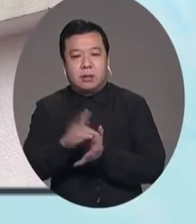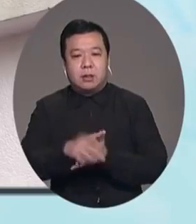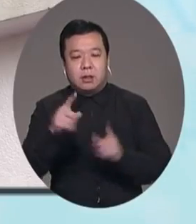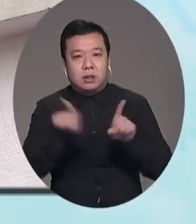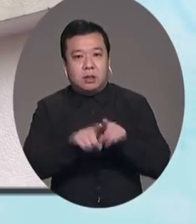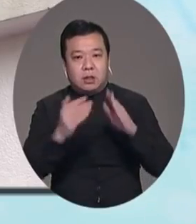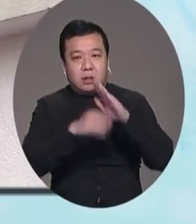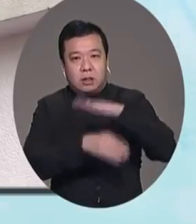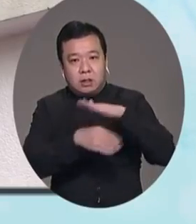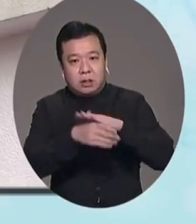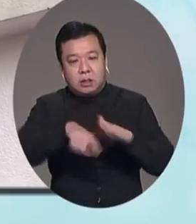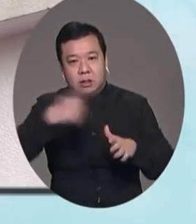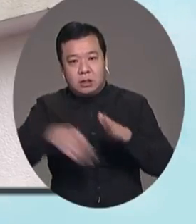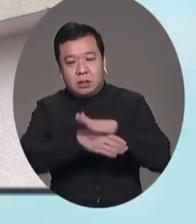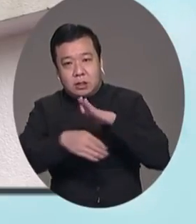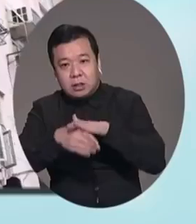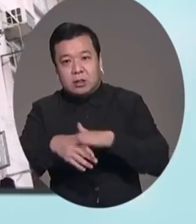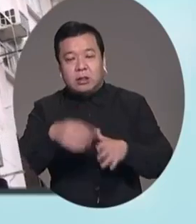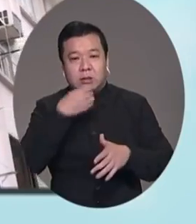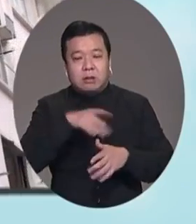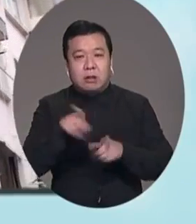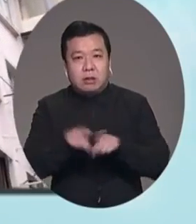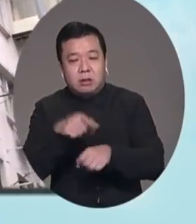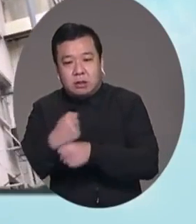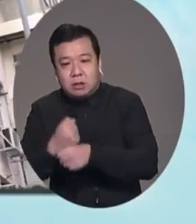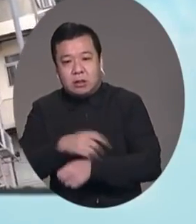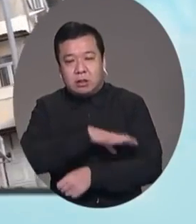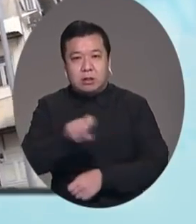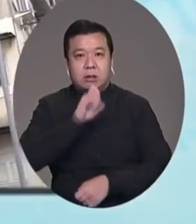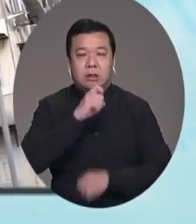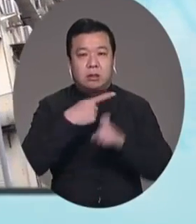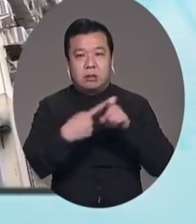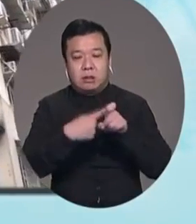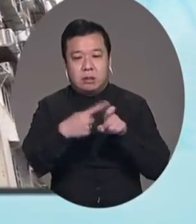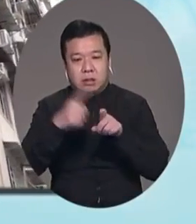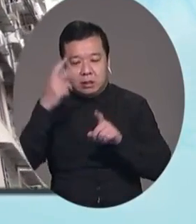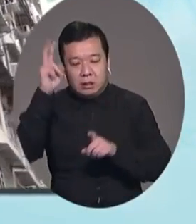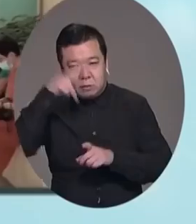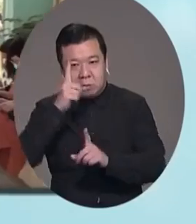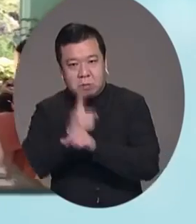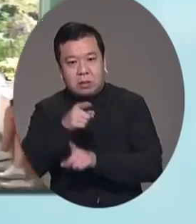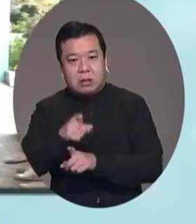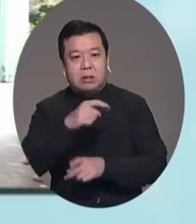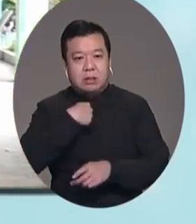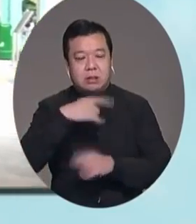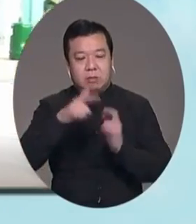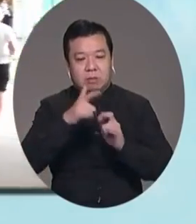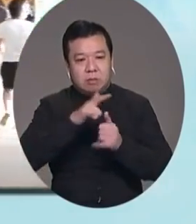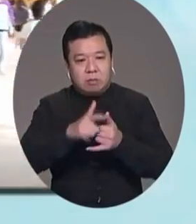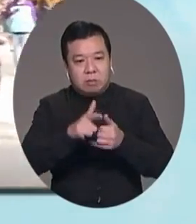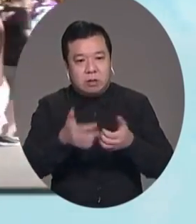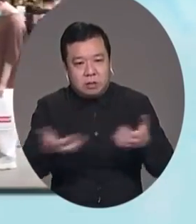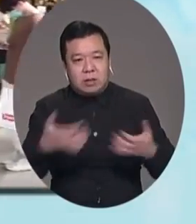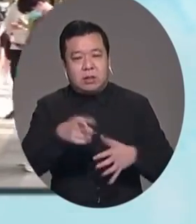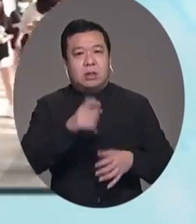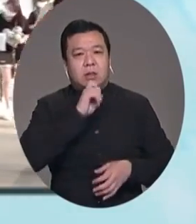一單位入面其他劏房住戶，還有他的同事等等90多個緊密接觸者要檢疫。患者在今個月1號